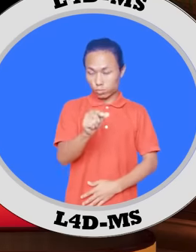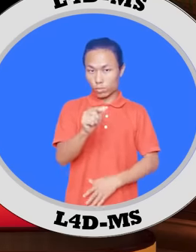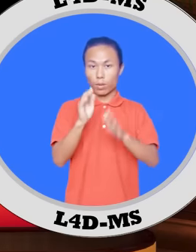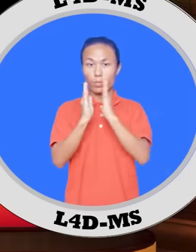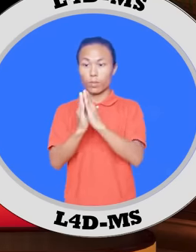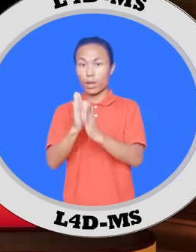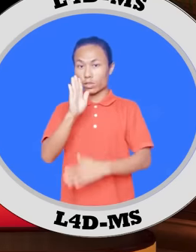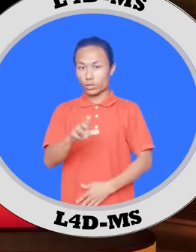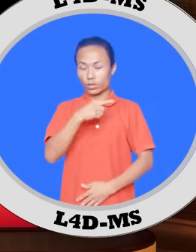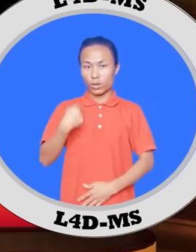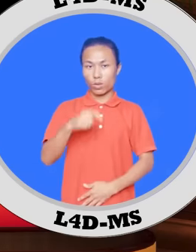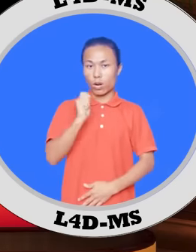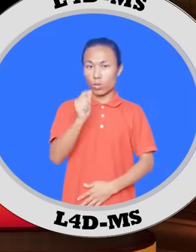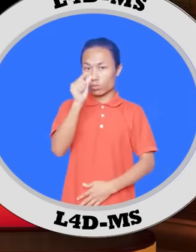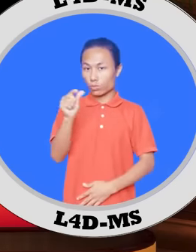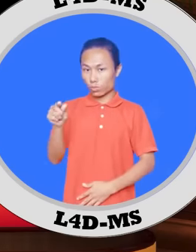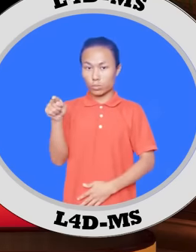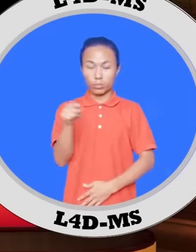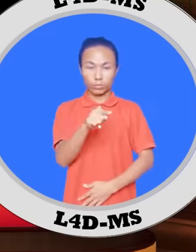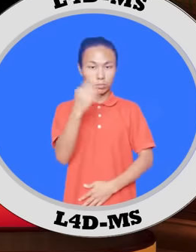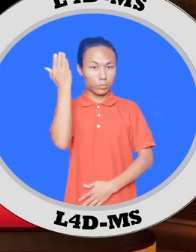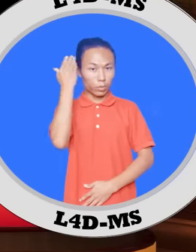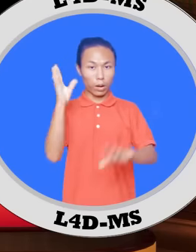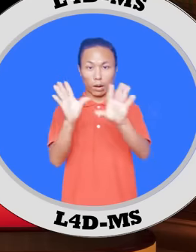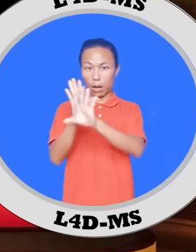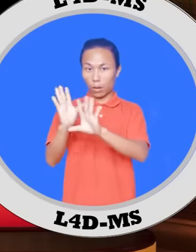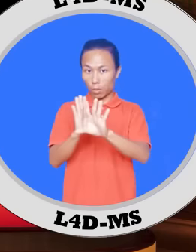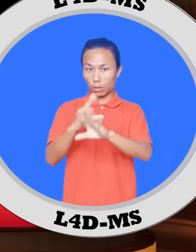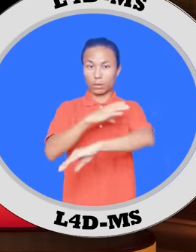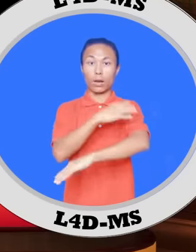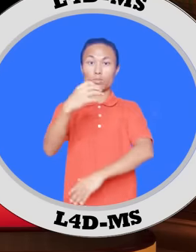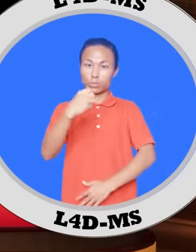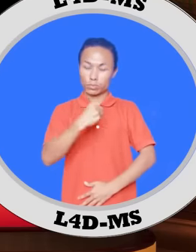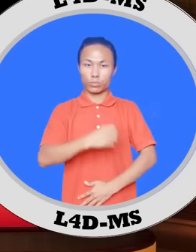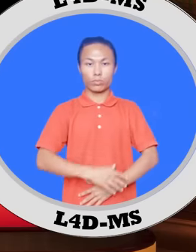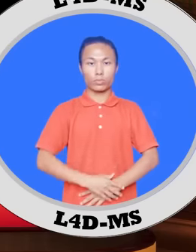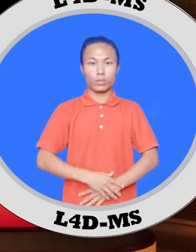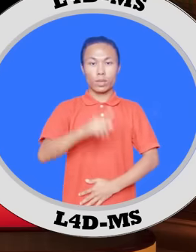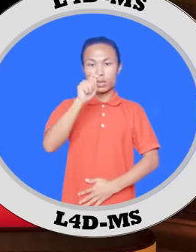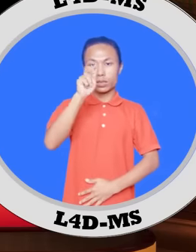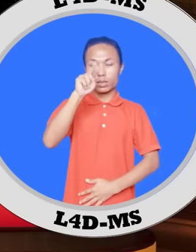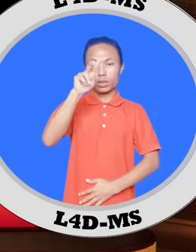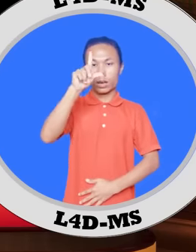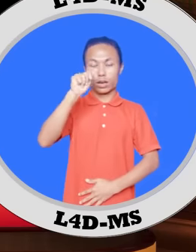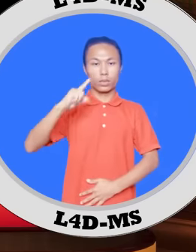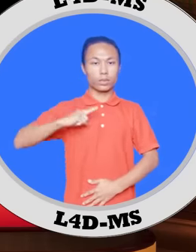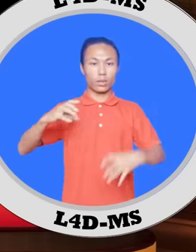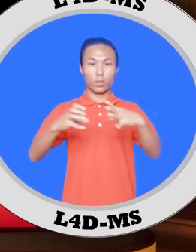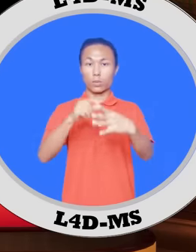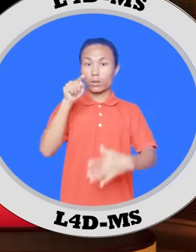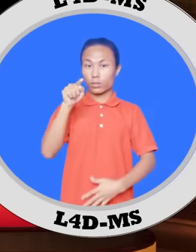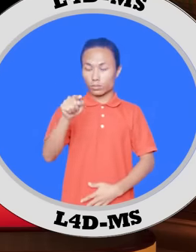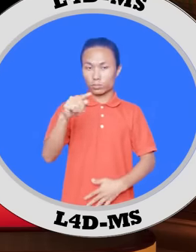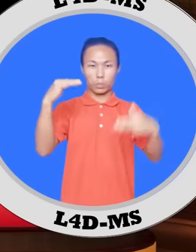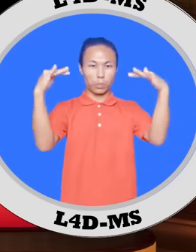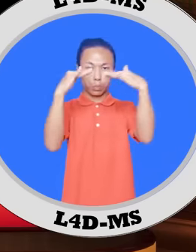ပ်ငန်းတွေနဲ့သက်ဆိုင်တဲ့လုံခြုံမှုများကိုအာမခံချက်ပေးဖို့တရုတ်ပြည်နယ်စပ်ဒေသအေးချင်းတည်ငြိမ်ရေးနဲ့တရုတ်နိုင်ငံသားတွေရဲ့အ